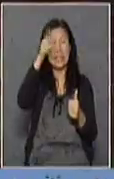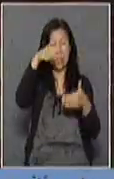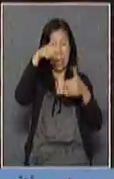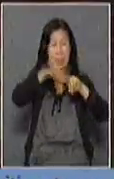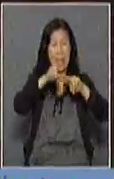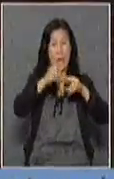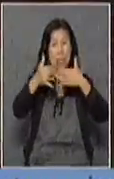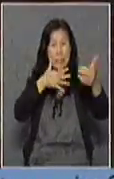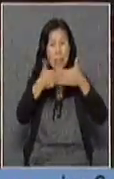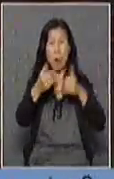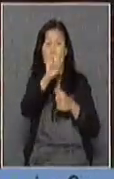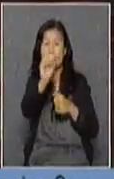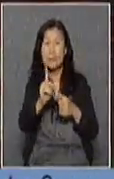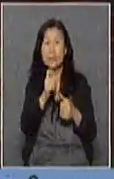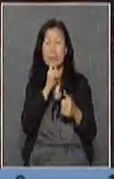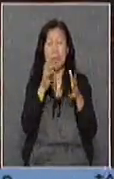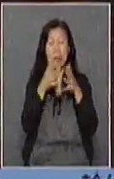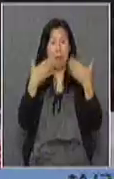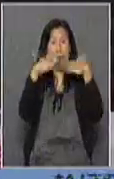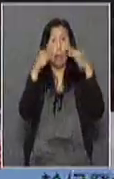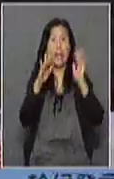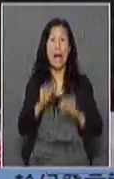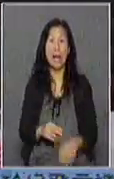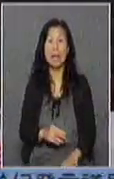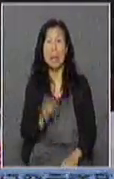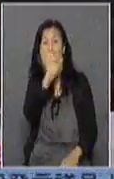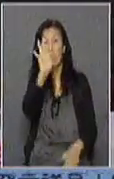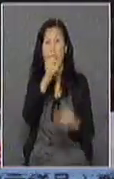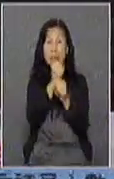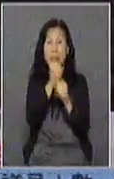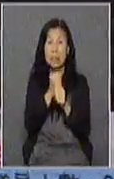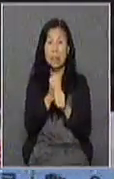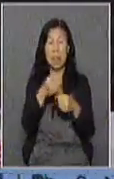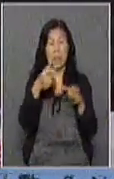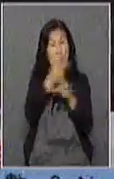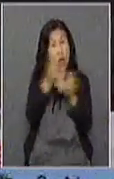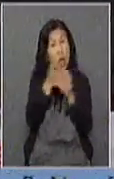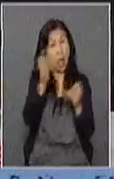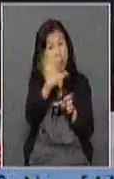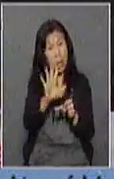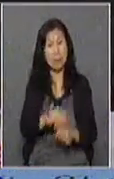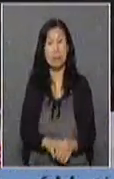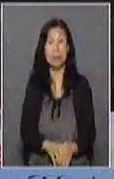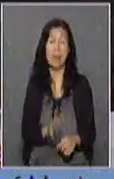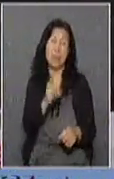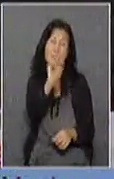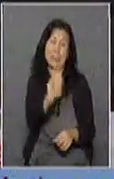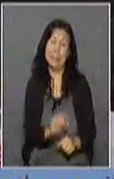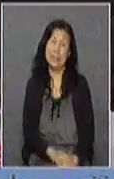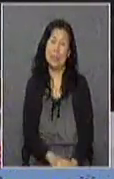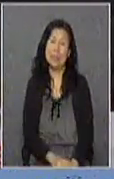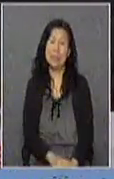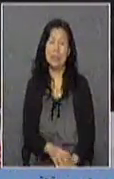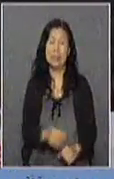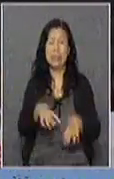樣？放大假，不用做，不用出糧。不如這樣，解散